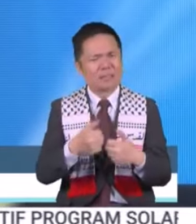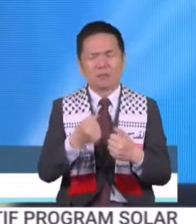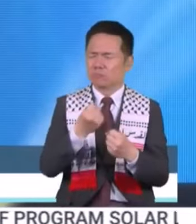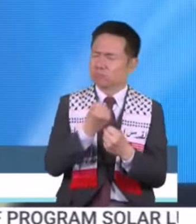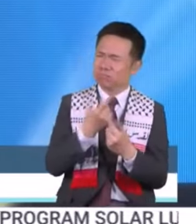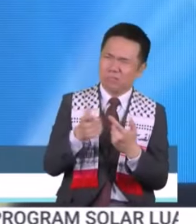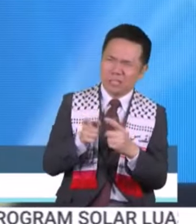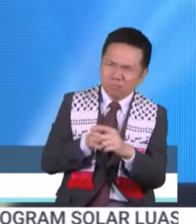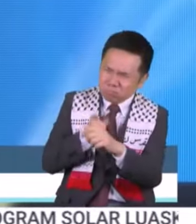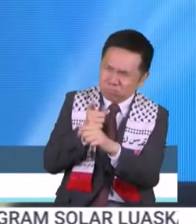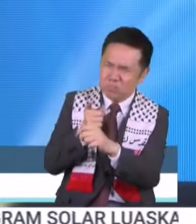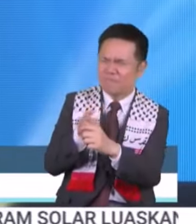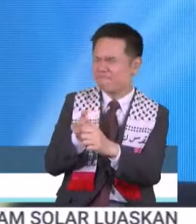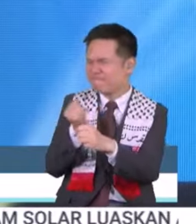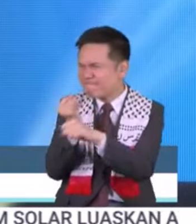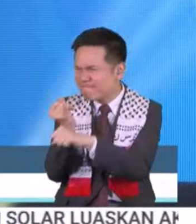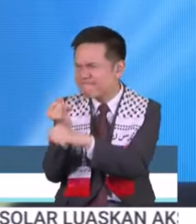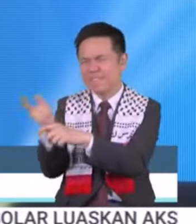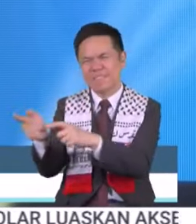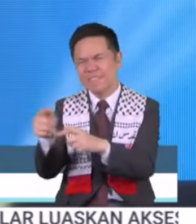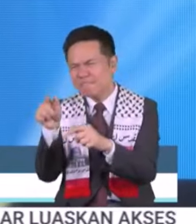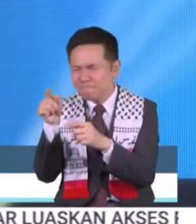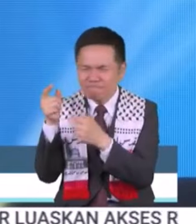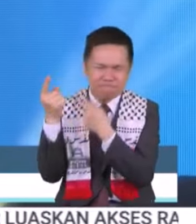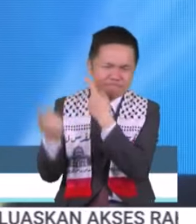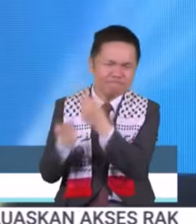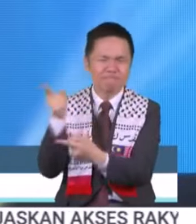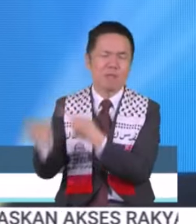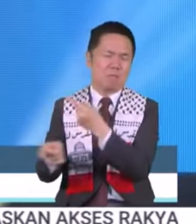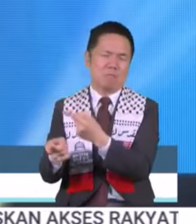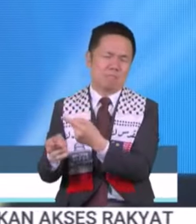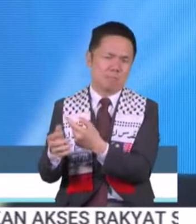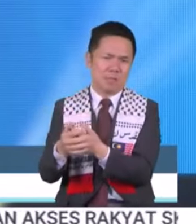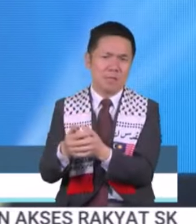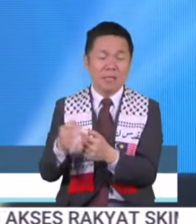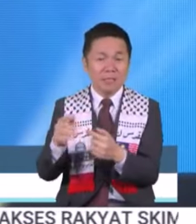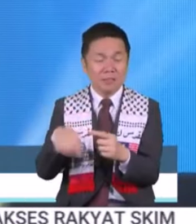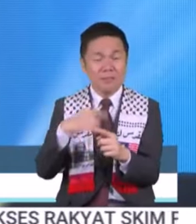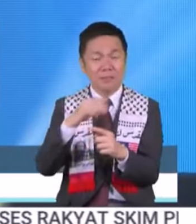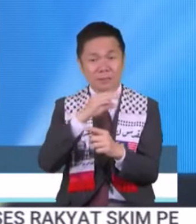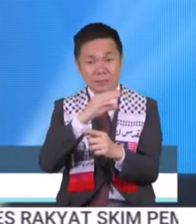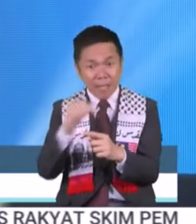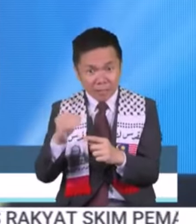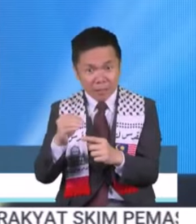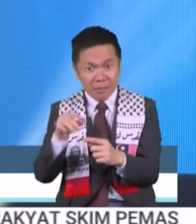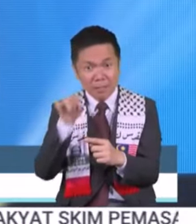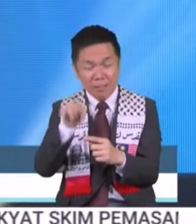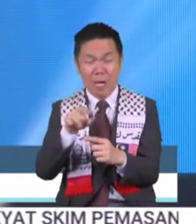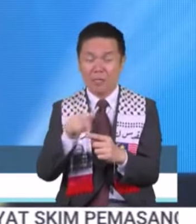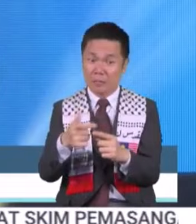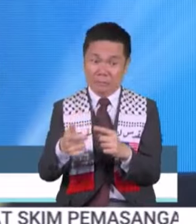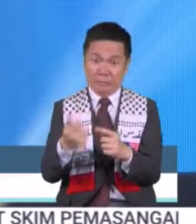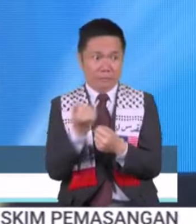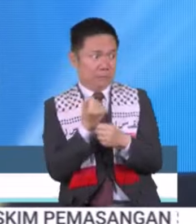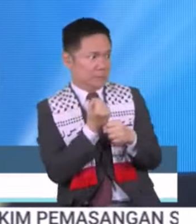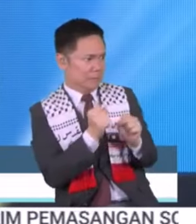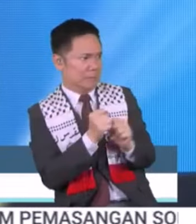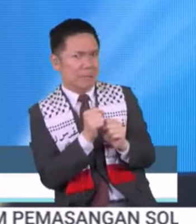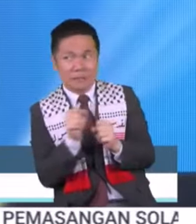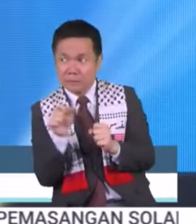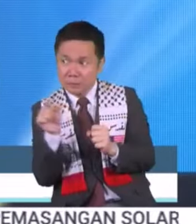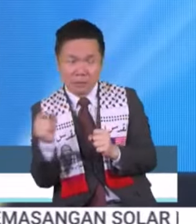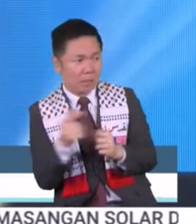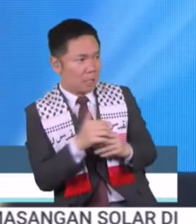tomahan dan juga masalah keselamatan. Kerana dalam